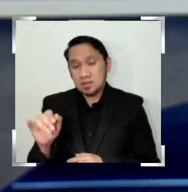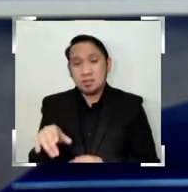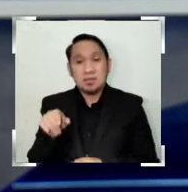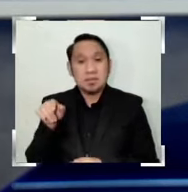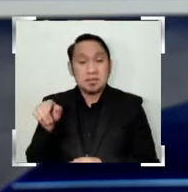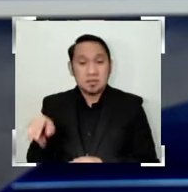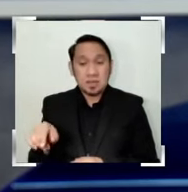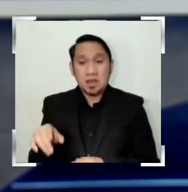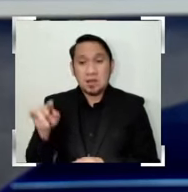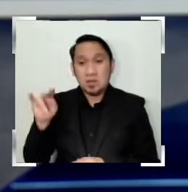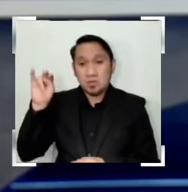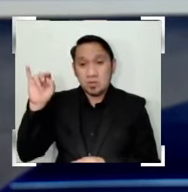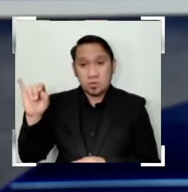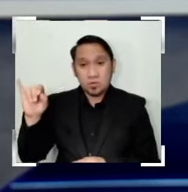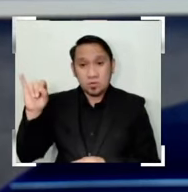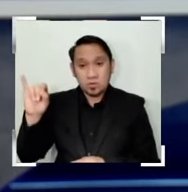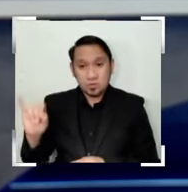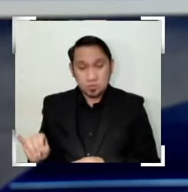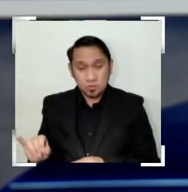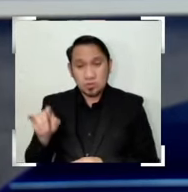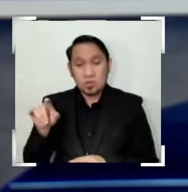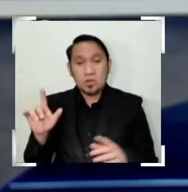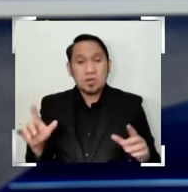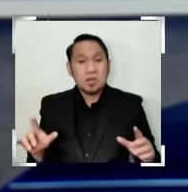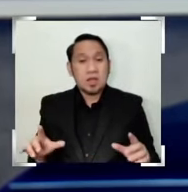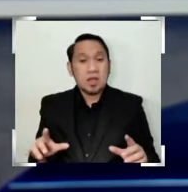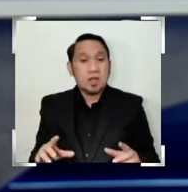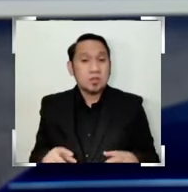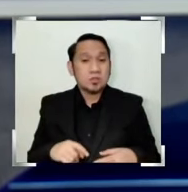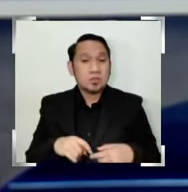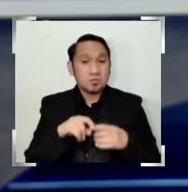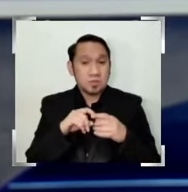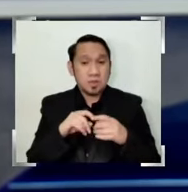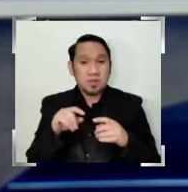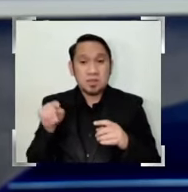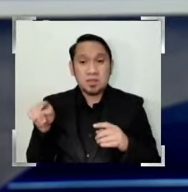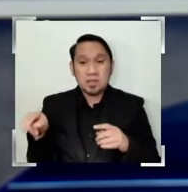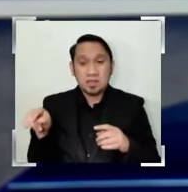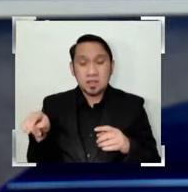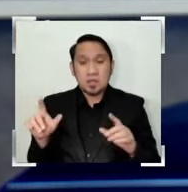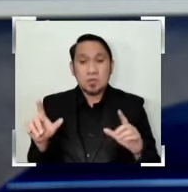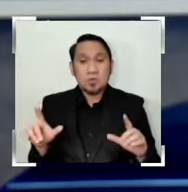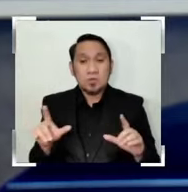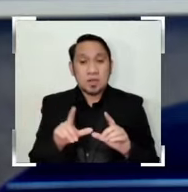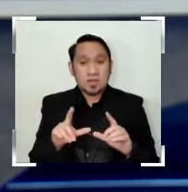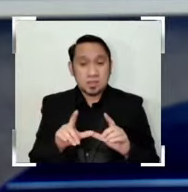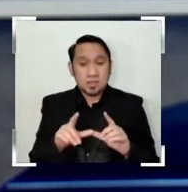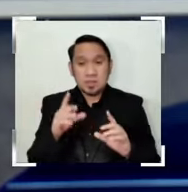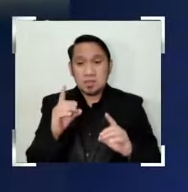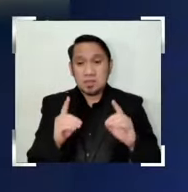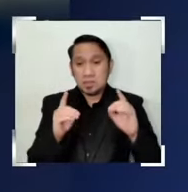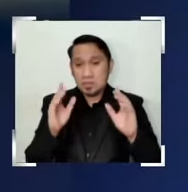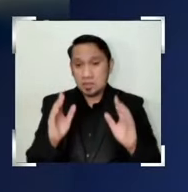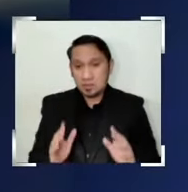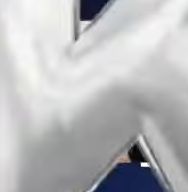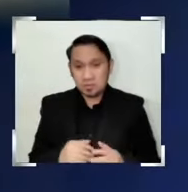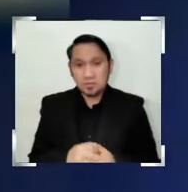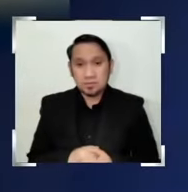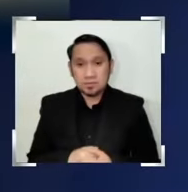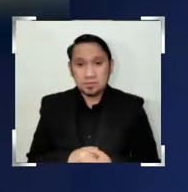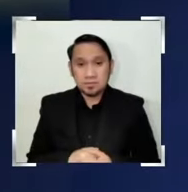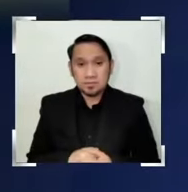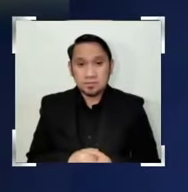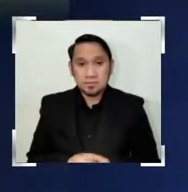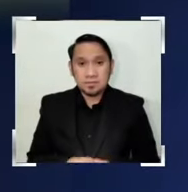isang driver na naka-aksidente sa dalawang rider na kalahok sa Endurance Challenge. Ating saksihan!